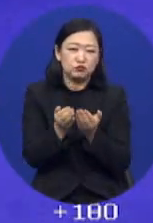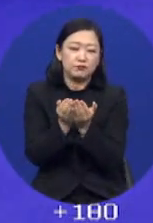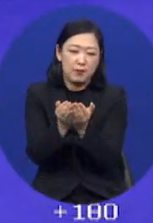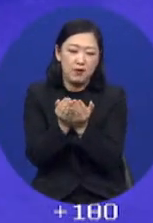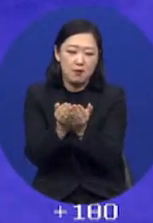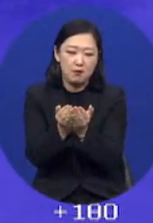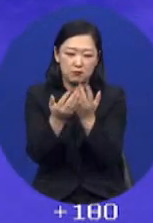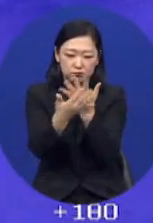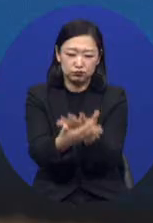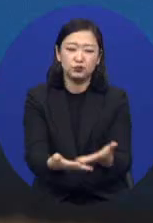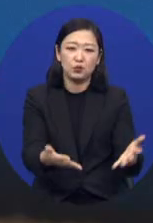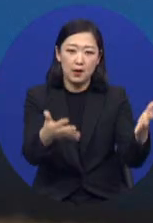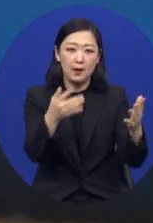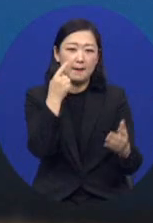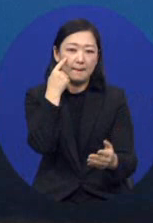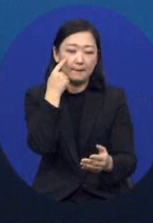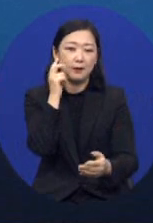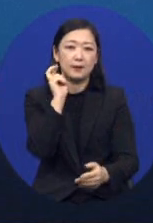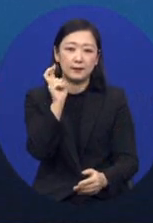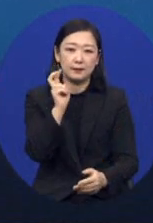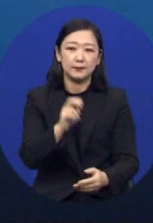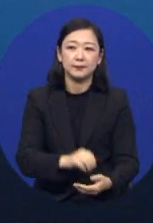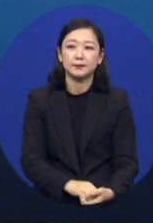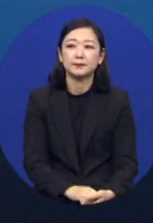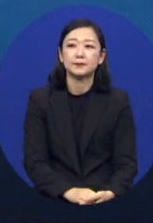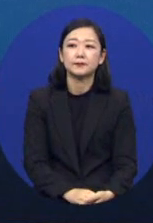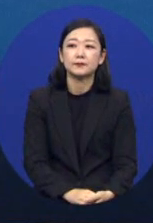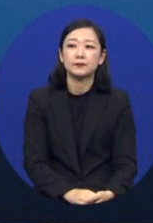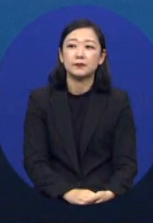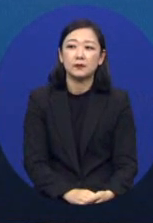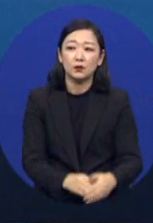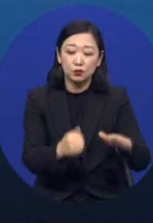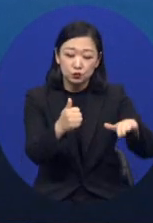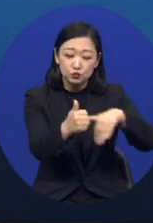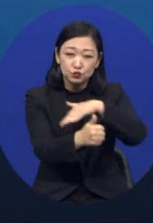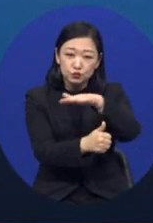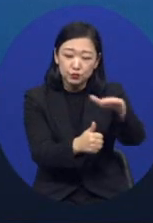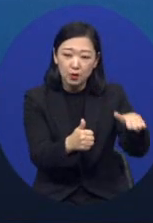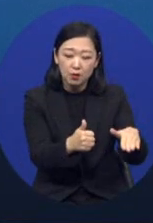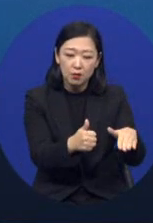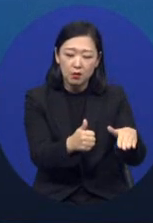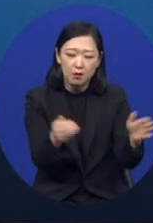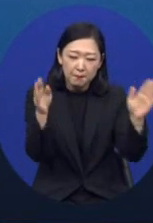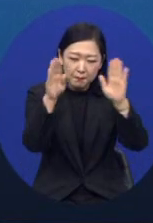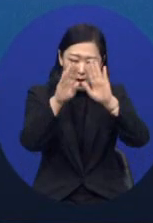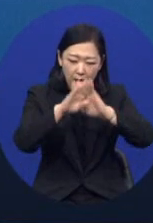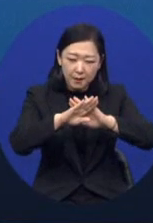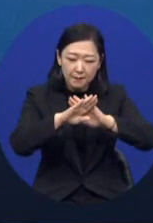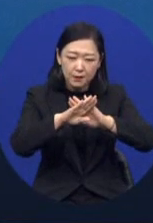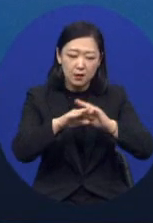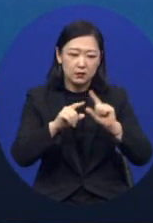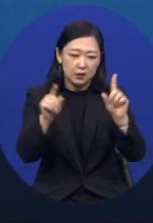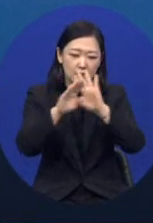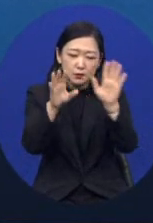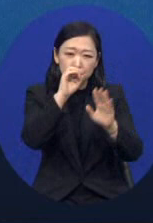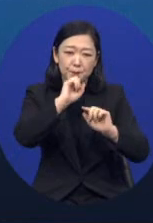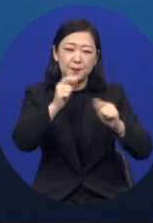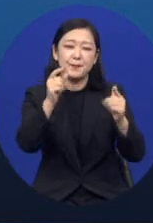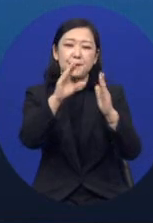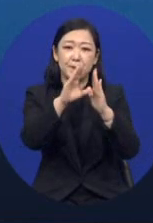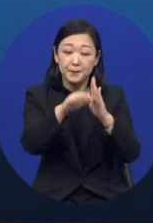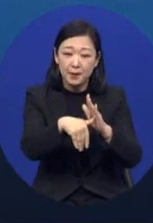겁니다. 범장망 어선들이 협정선 주변에 이제 있다가 야간이나 또는 기상이 안 좋은 틈을